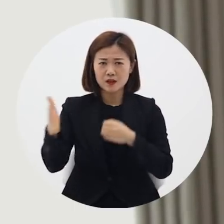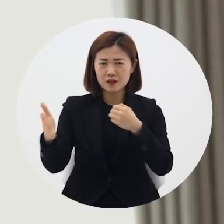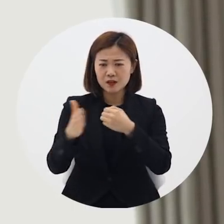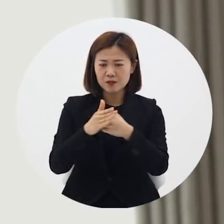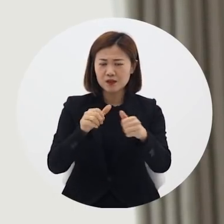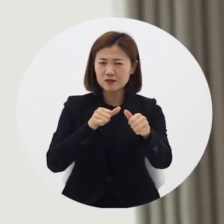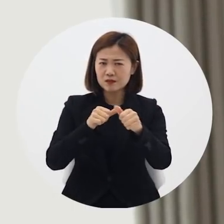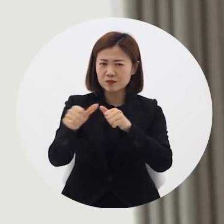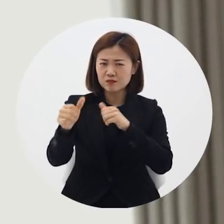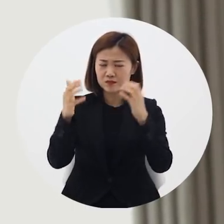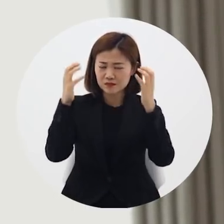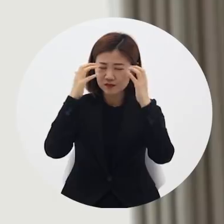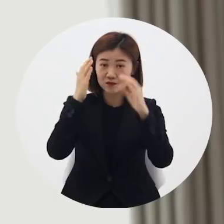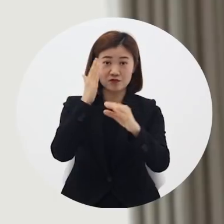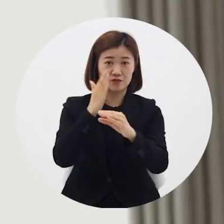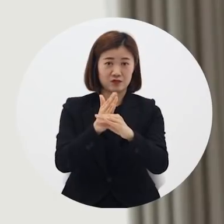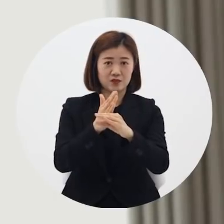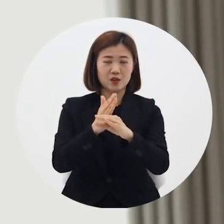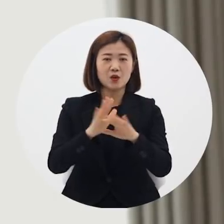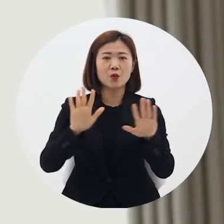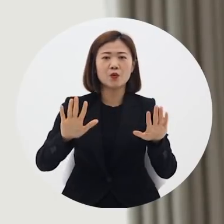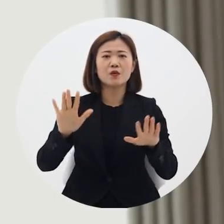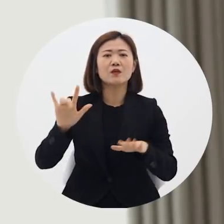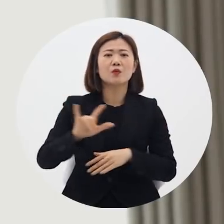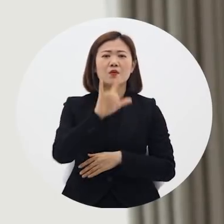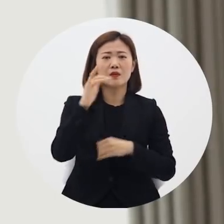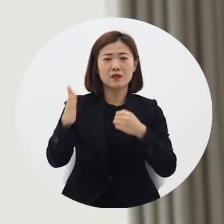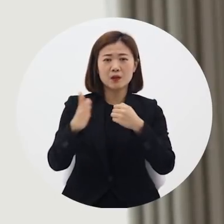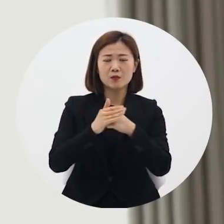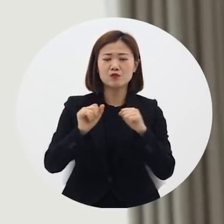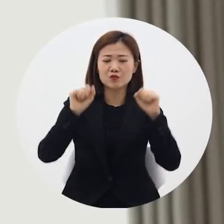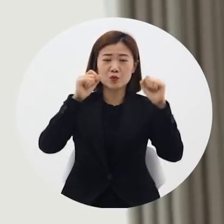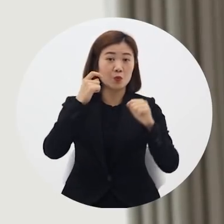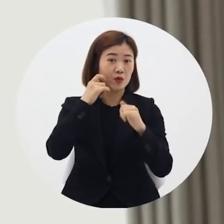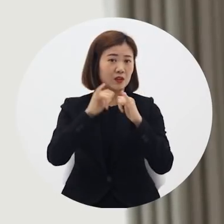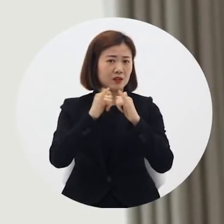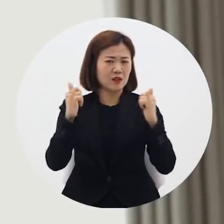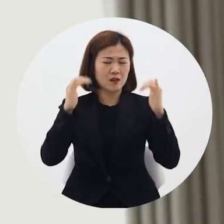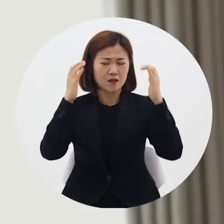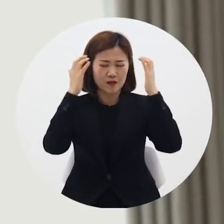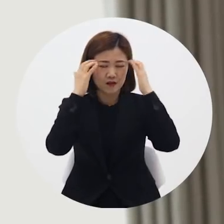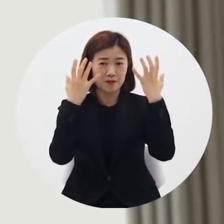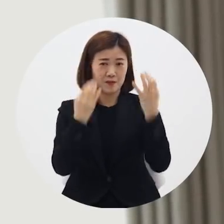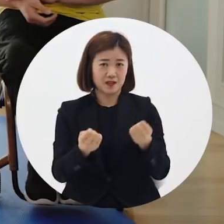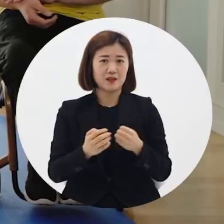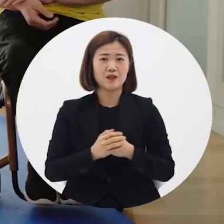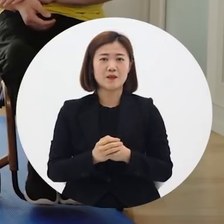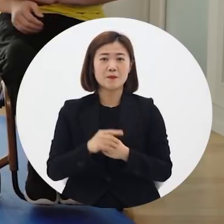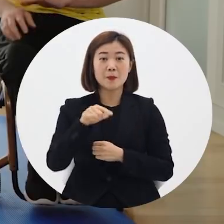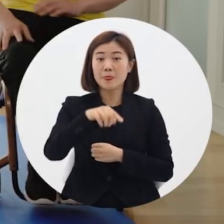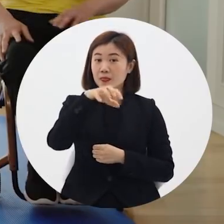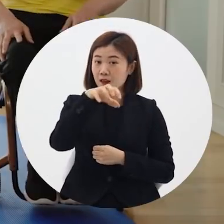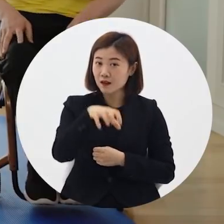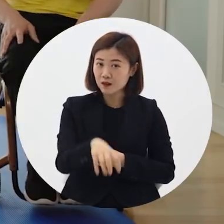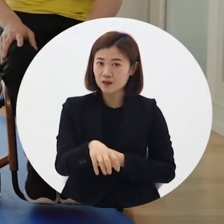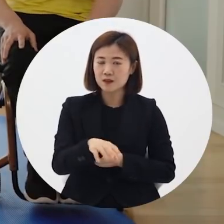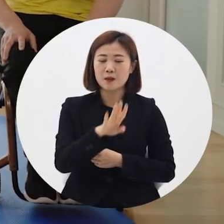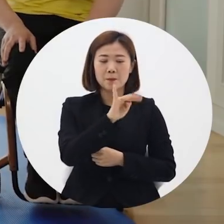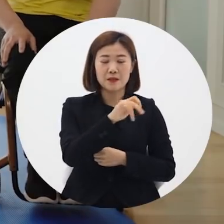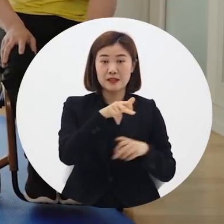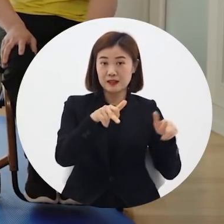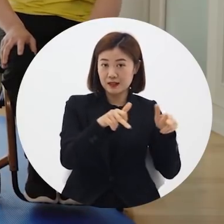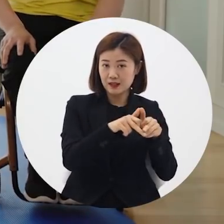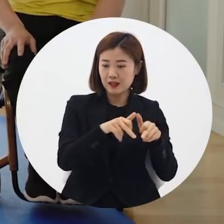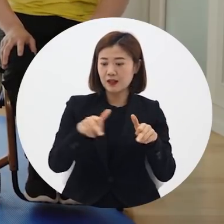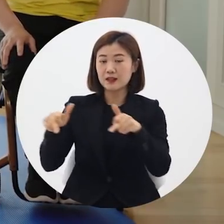극복하고 있는데 지금 이 사태 때문에 많은 분들이 운동을 하는 데에 어려움을 겪고 계세요. 그래서 이곳에서 우리